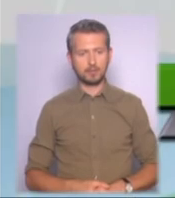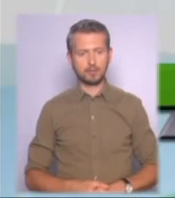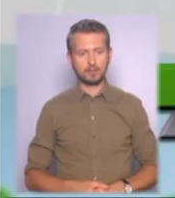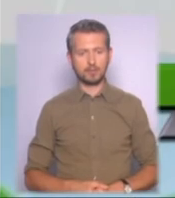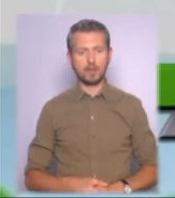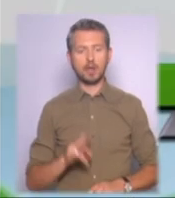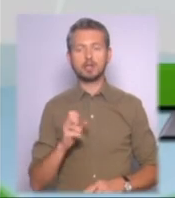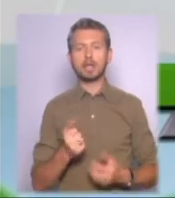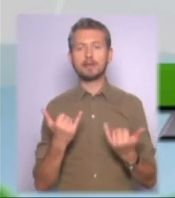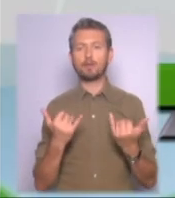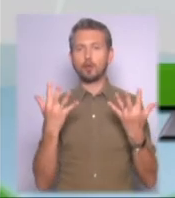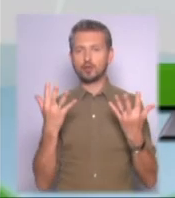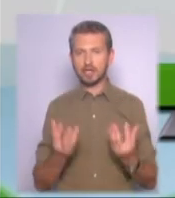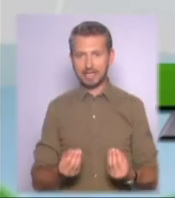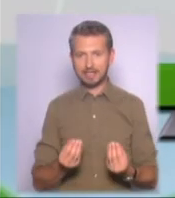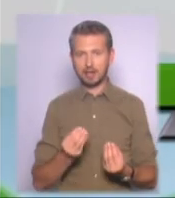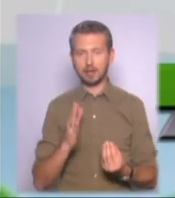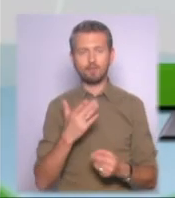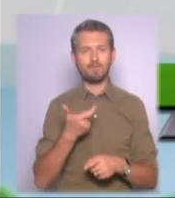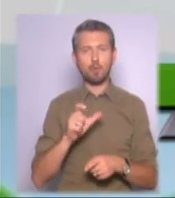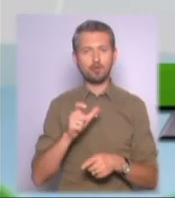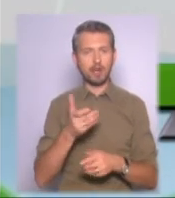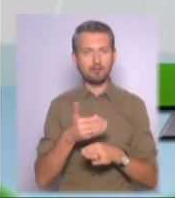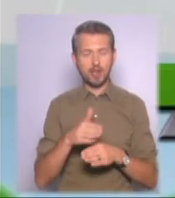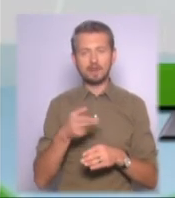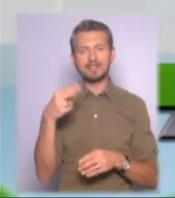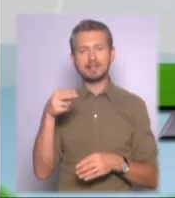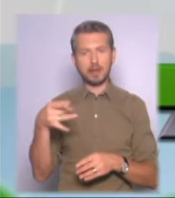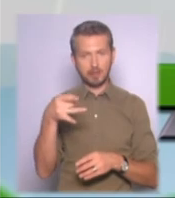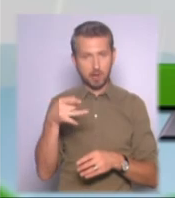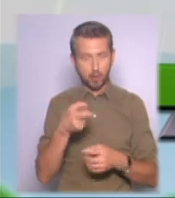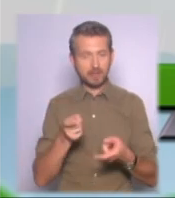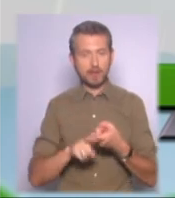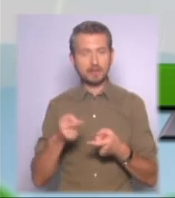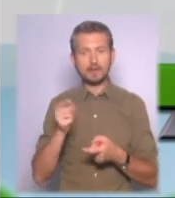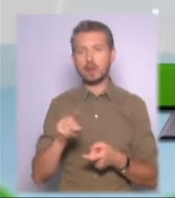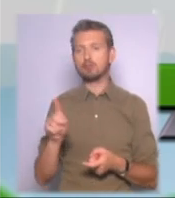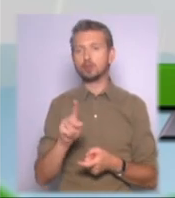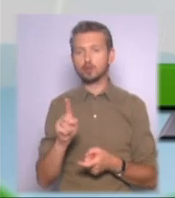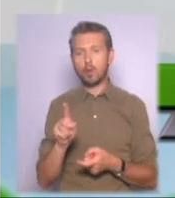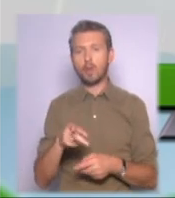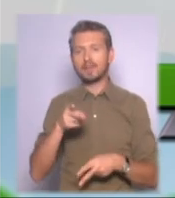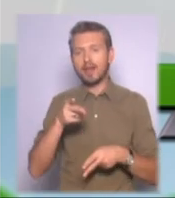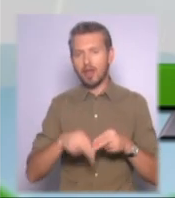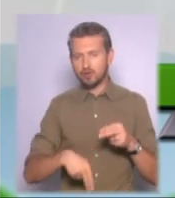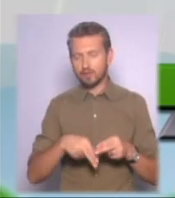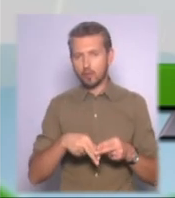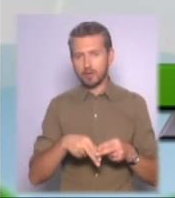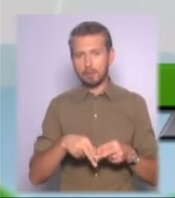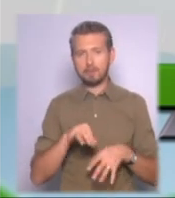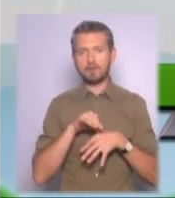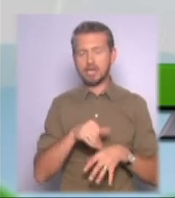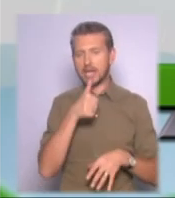На сегодняшний день большая часть это в Деснянском районе. Это связано с тем, что заканчивается